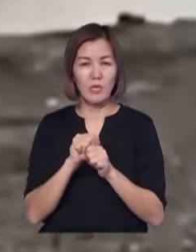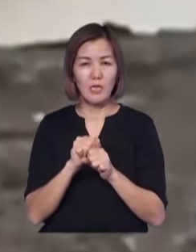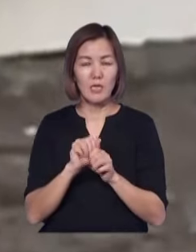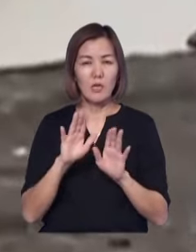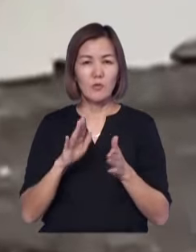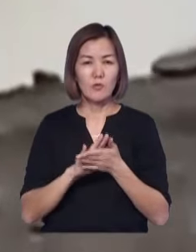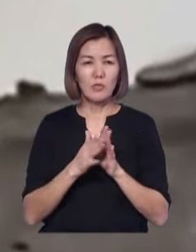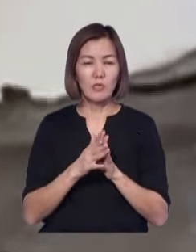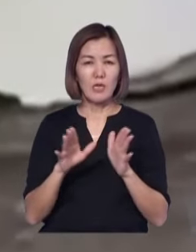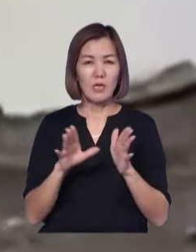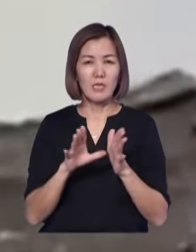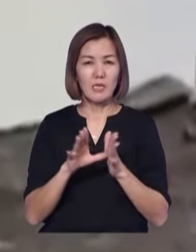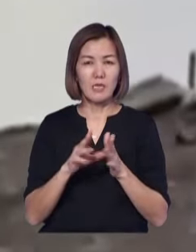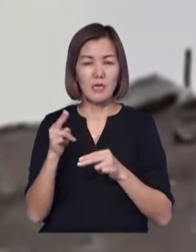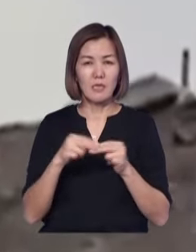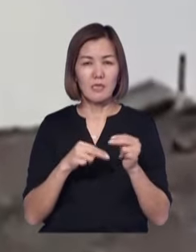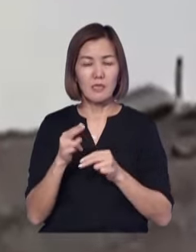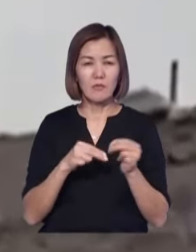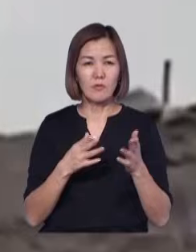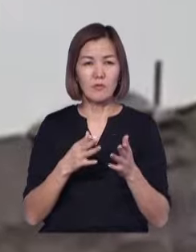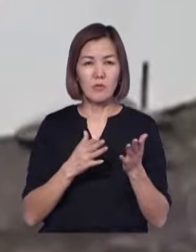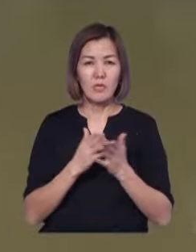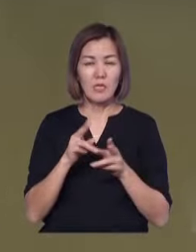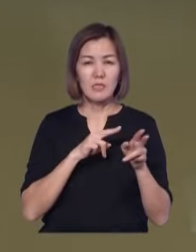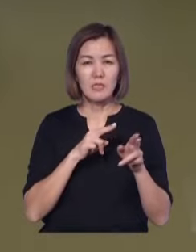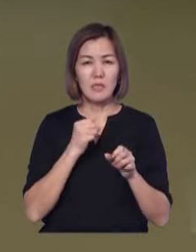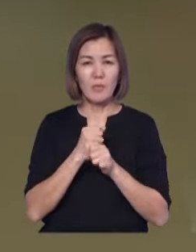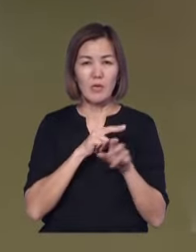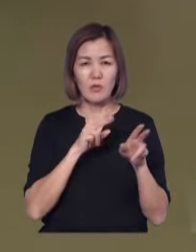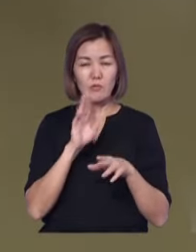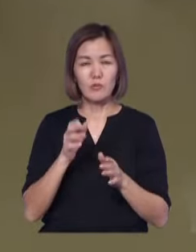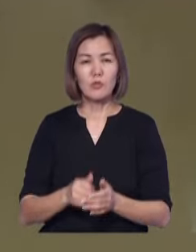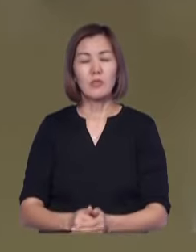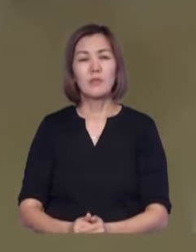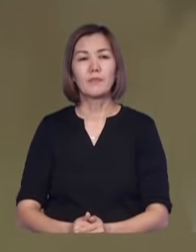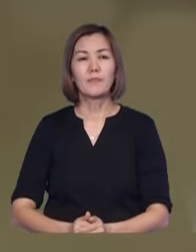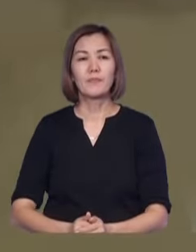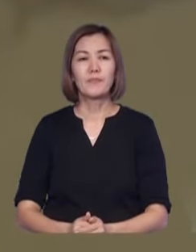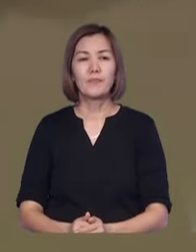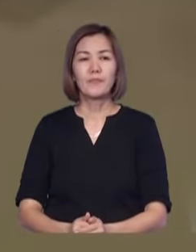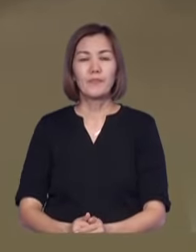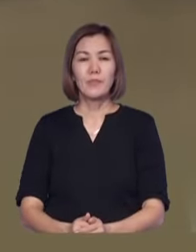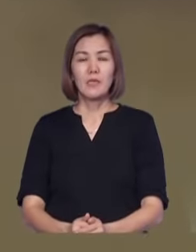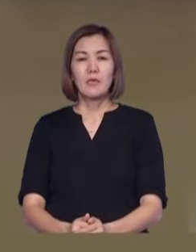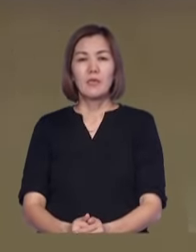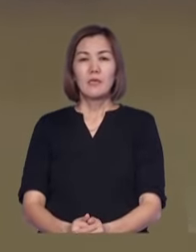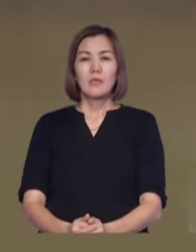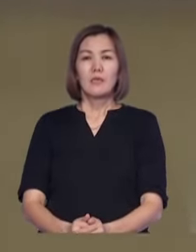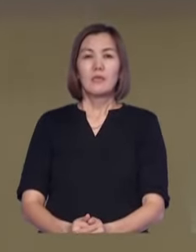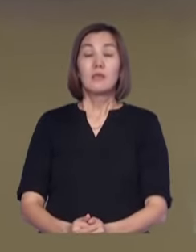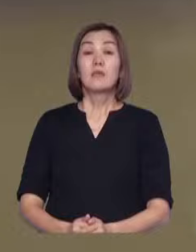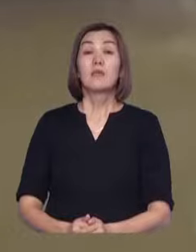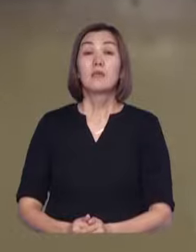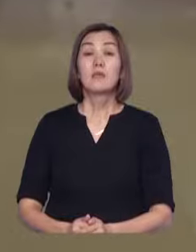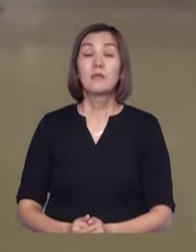жағдай кезінде энергетикалық инфрақұрылым нысандарында бақылау күшейеді. Жаһан жаңалықтарын ғаламтор желісінен дайындаған Аялым Сансызбаева,